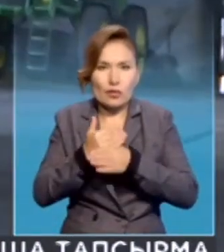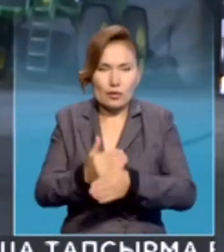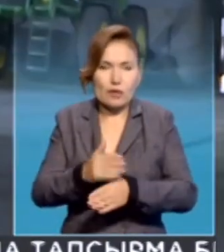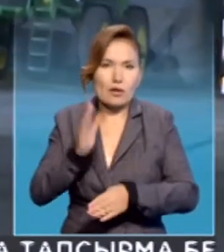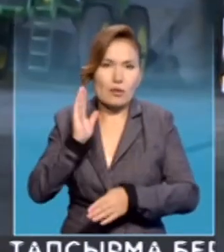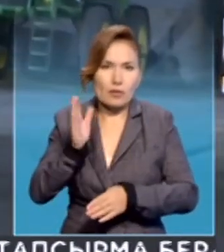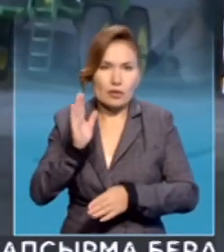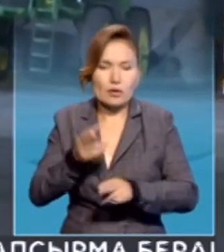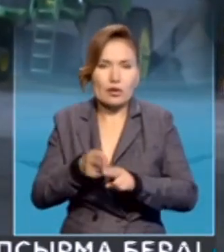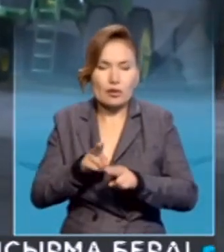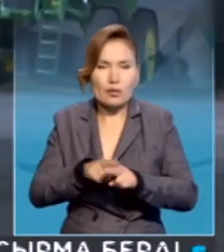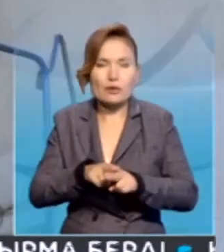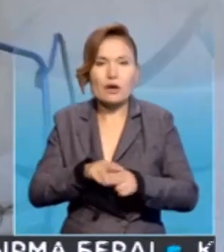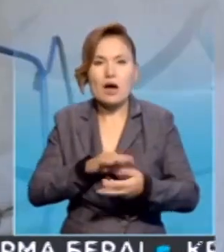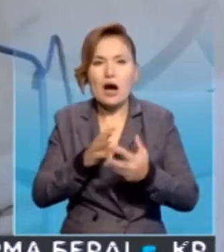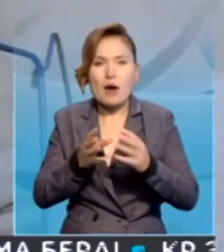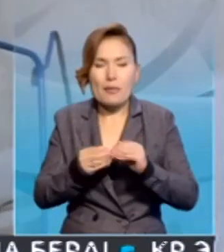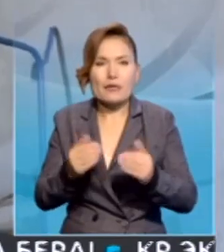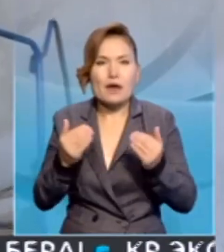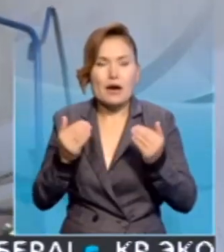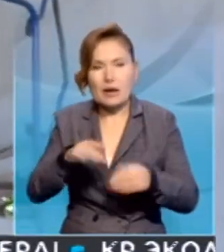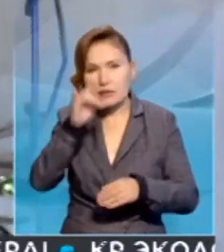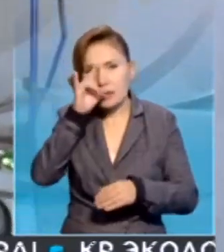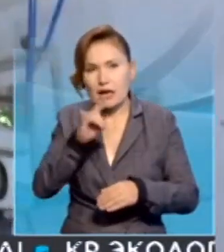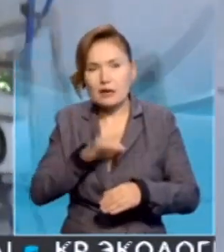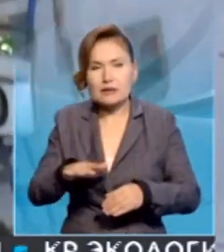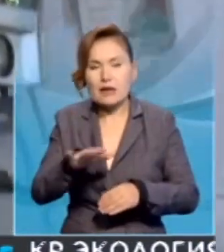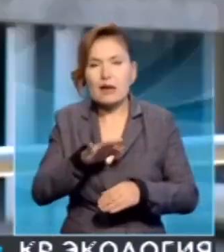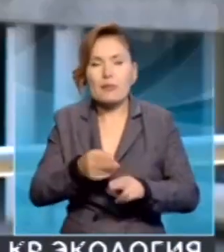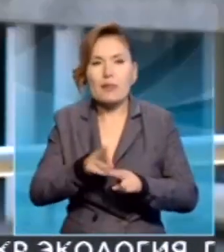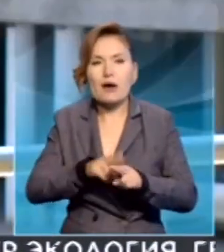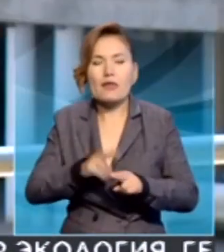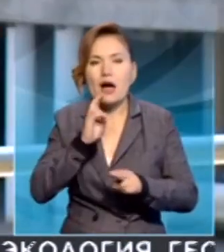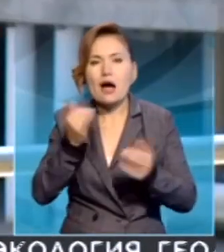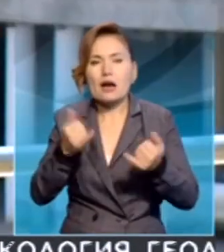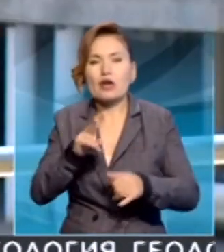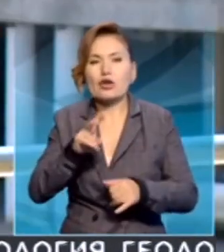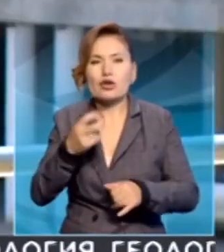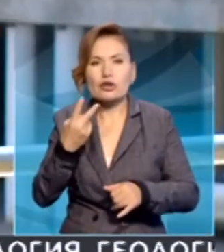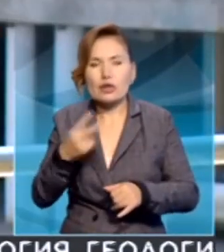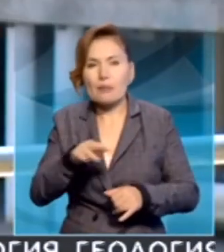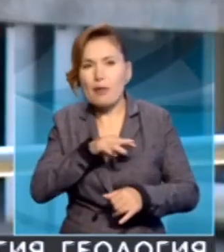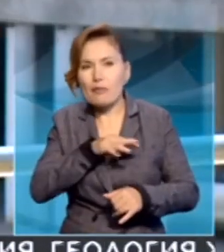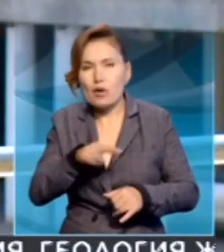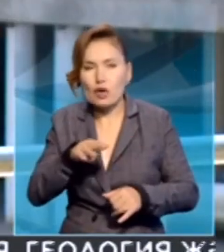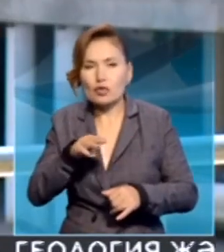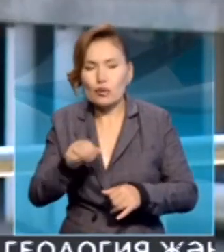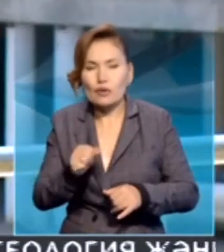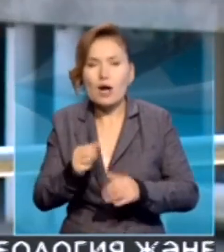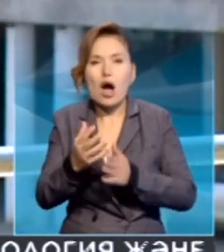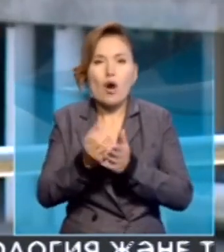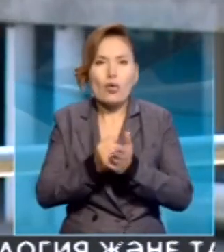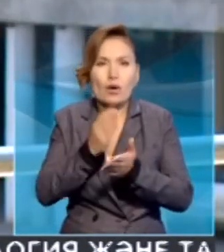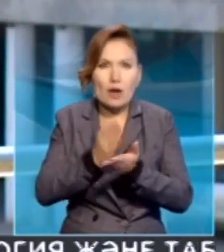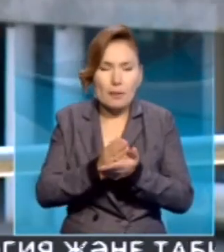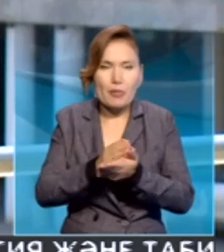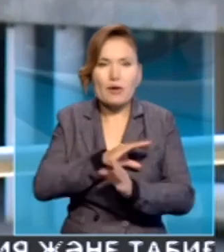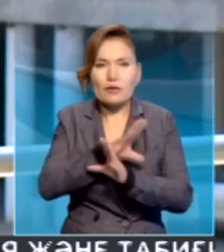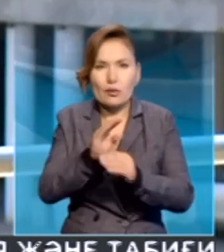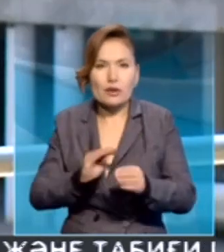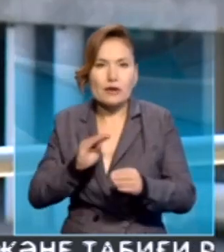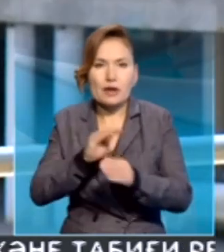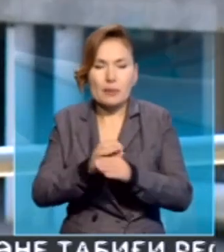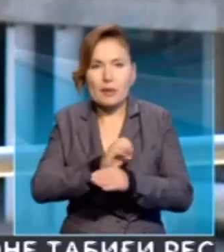деді үкімет басшысы. Айта кетейін, қазір елімізде солярканың 220 миллион тонна қоры бар және ол толықтырылып жатыр.